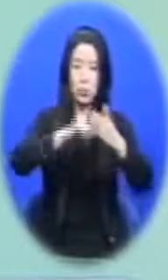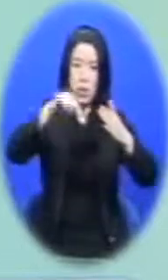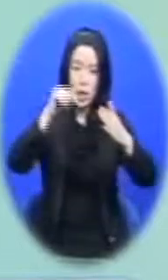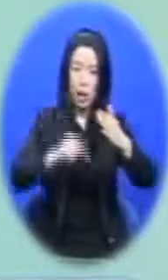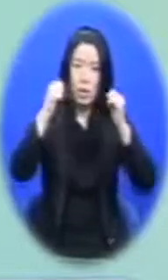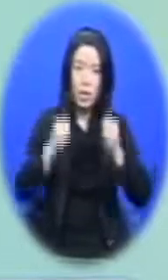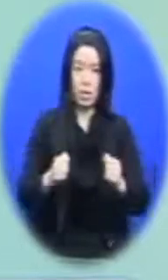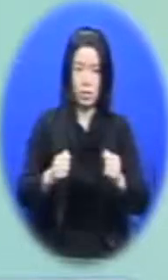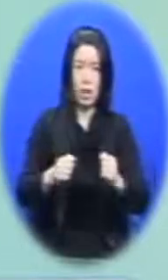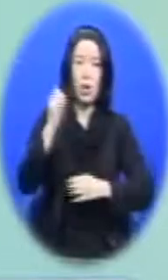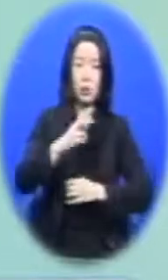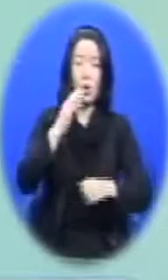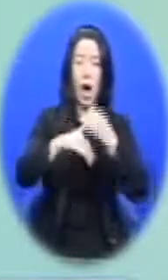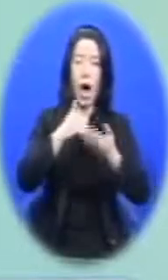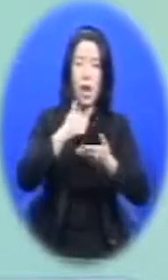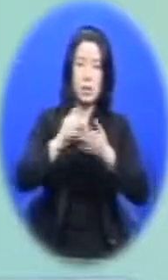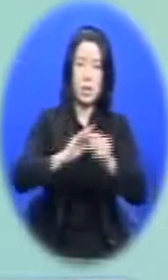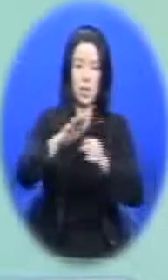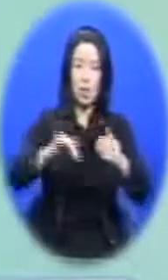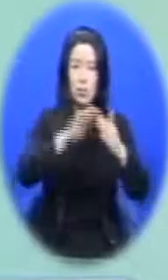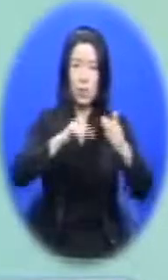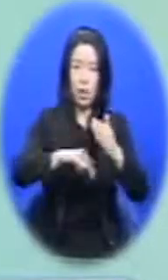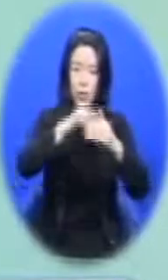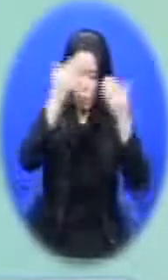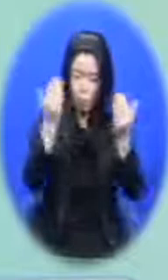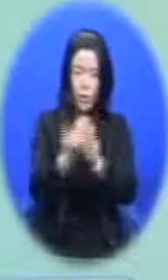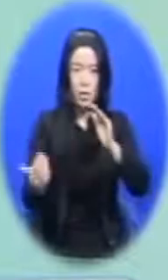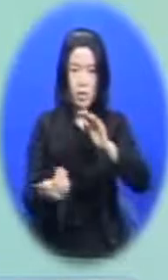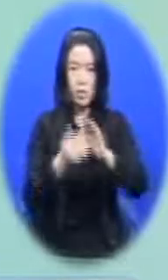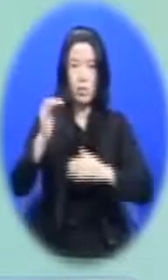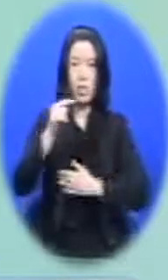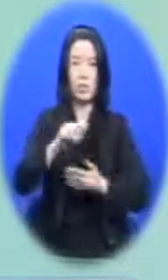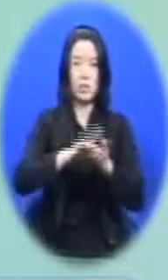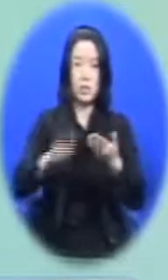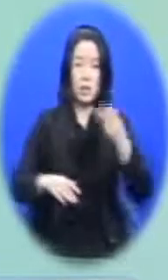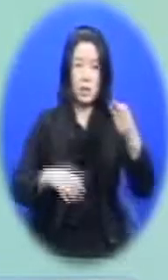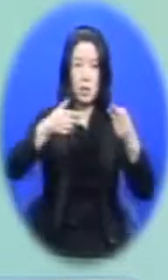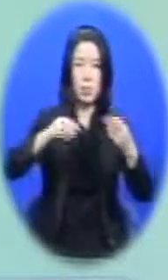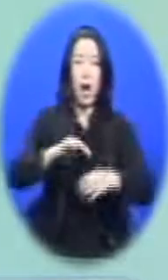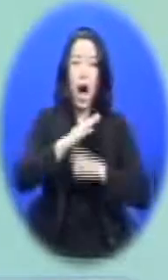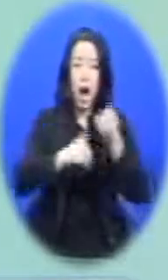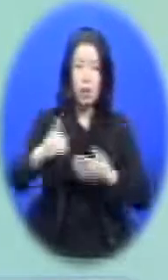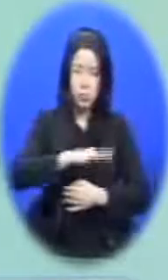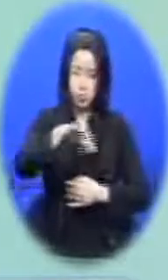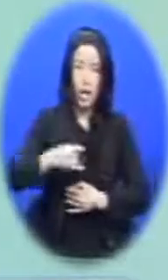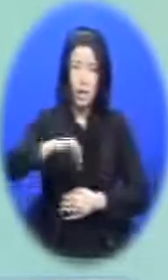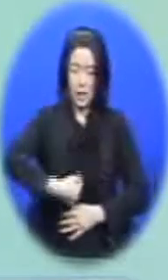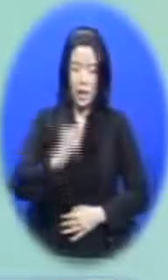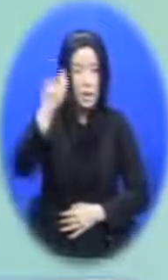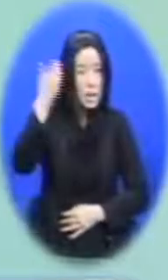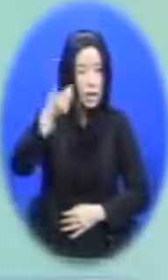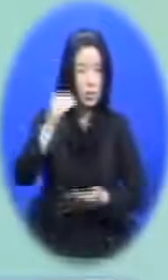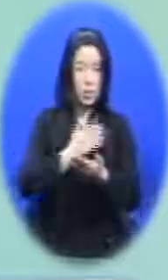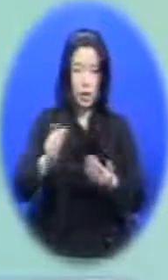가운데 계시고 또 하나님의 사랑이 우리 가운데서 완성된 것입니다. 13절, 하나님이 우리에게 자기